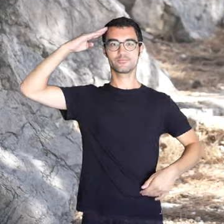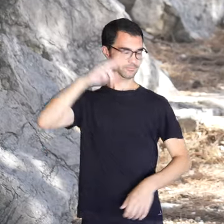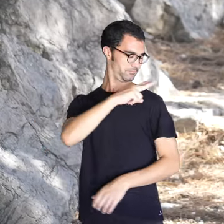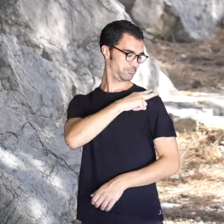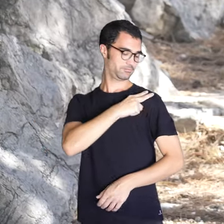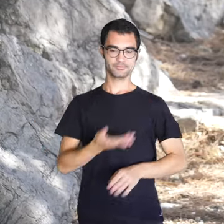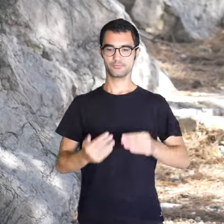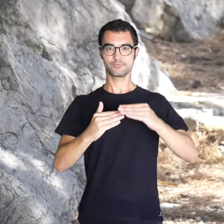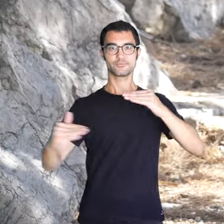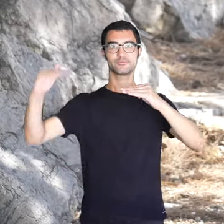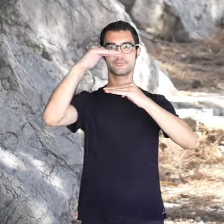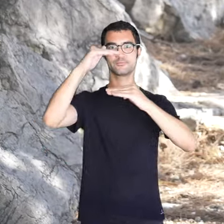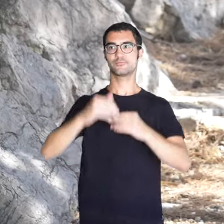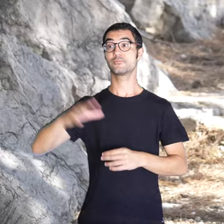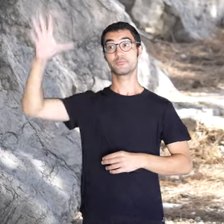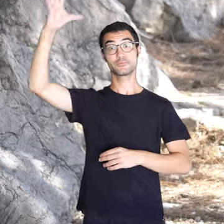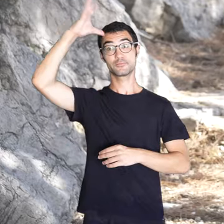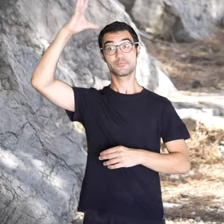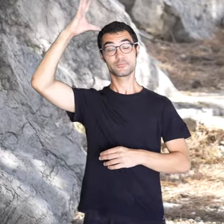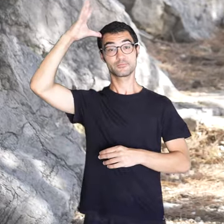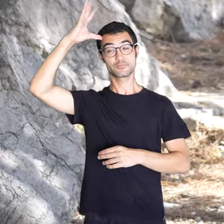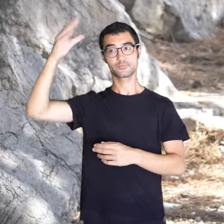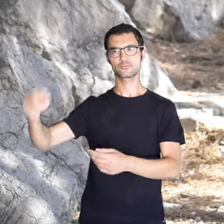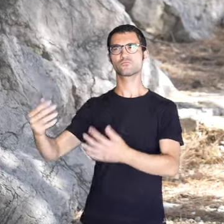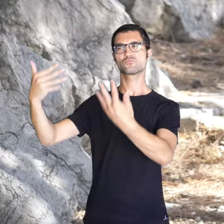patró he rebut molt bon consell,